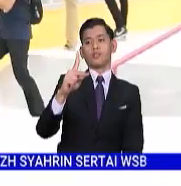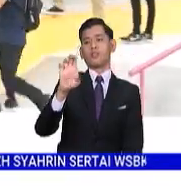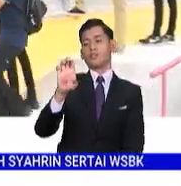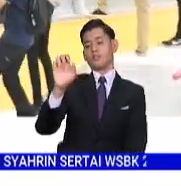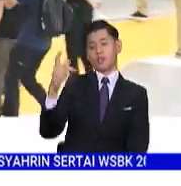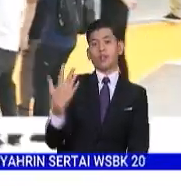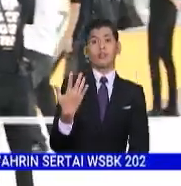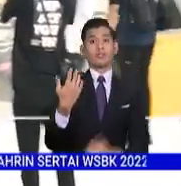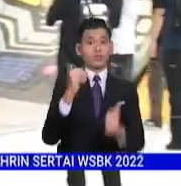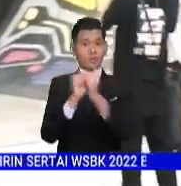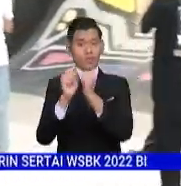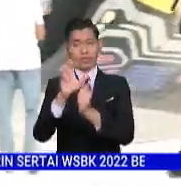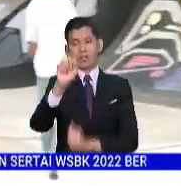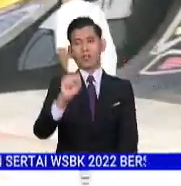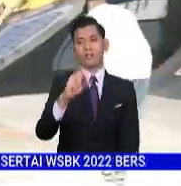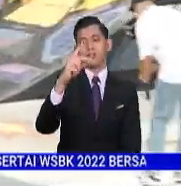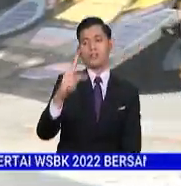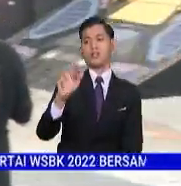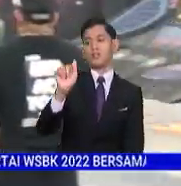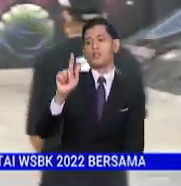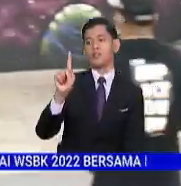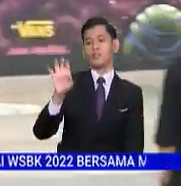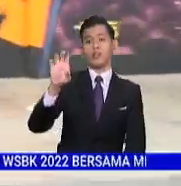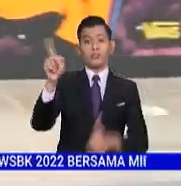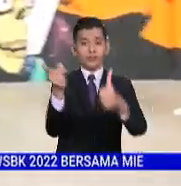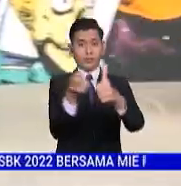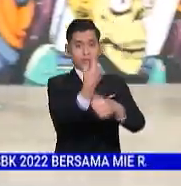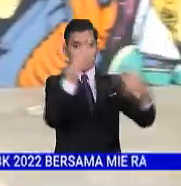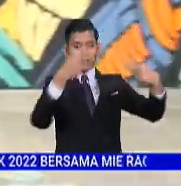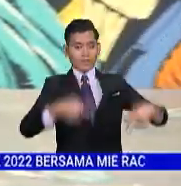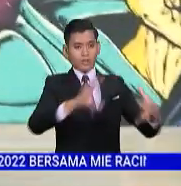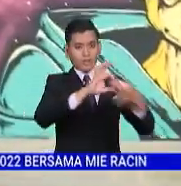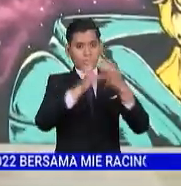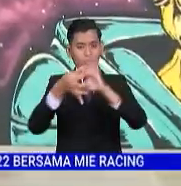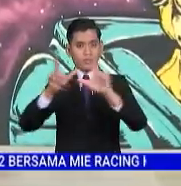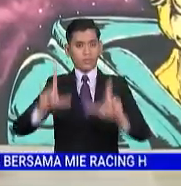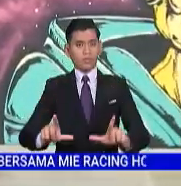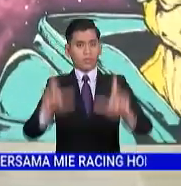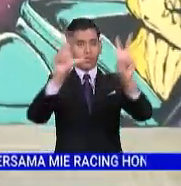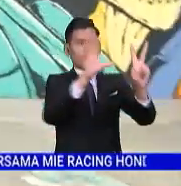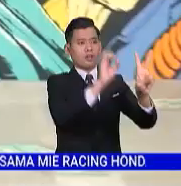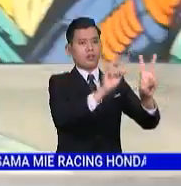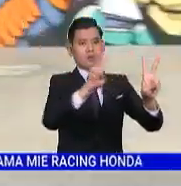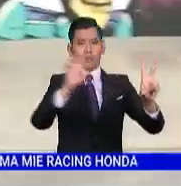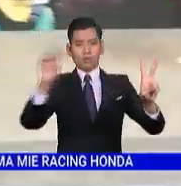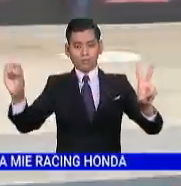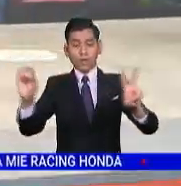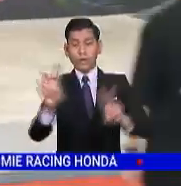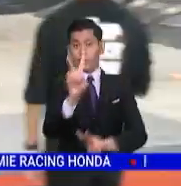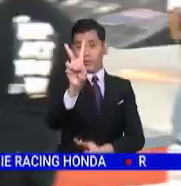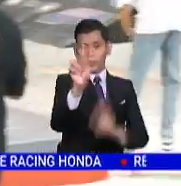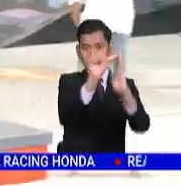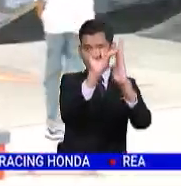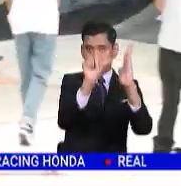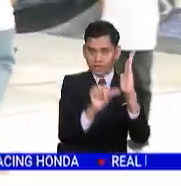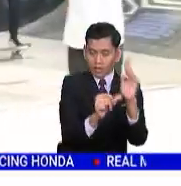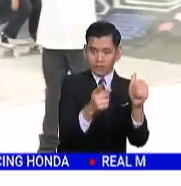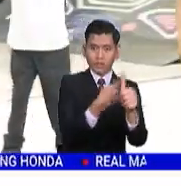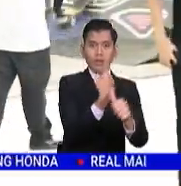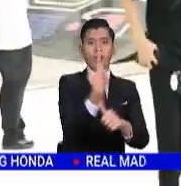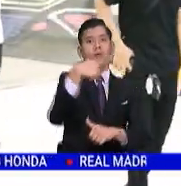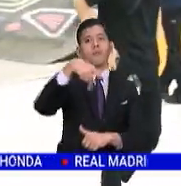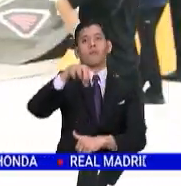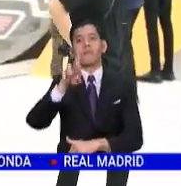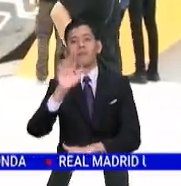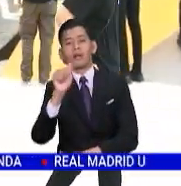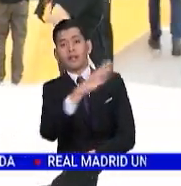Sukan skateboarding pertama kali dipertandingkan di Temasya Olimpik Tokyo 2020 menerusi 2 acara iaitu park